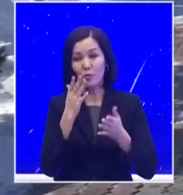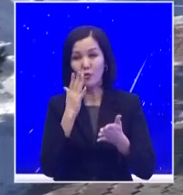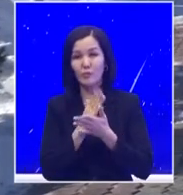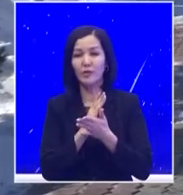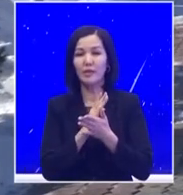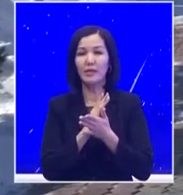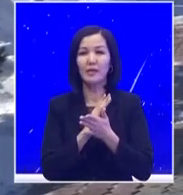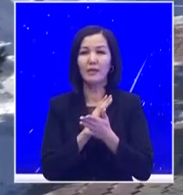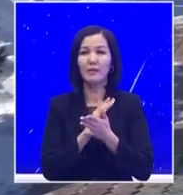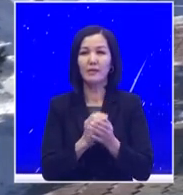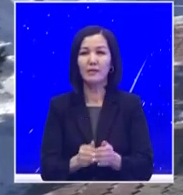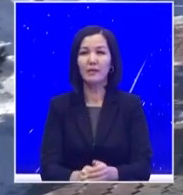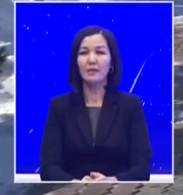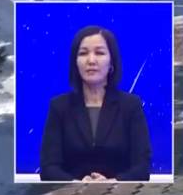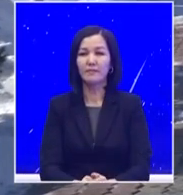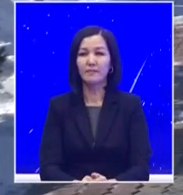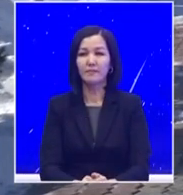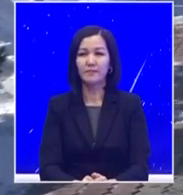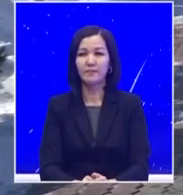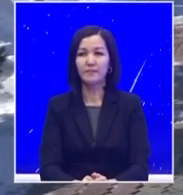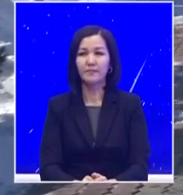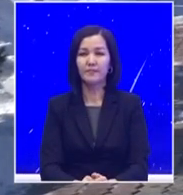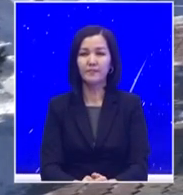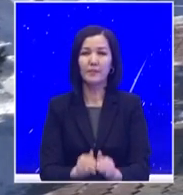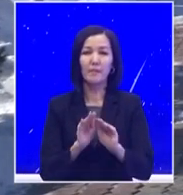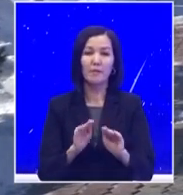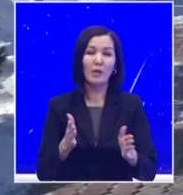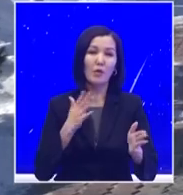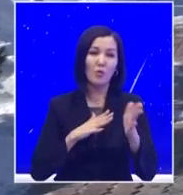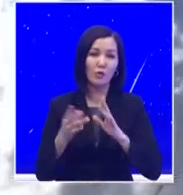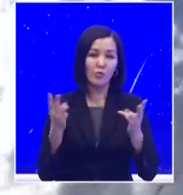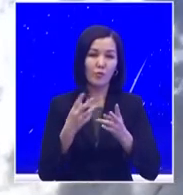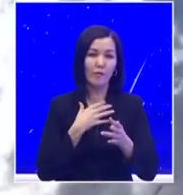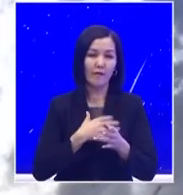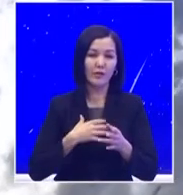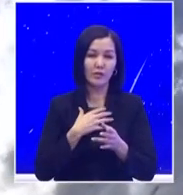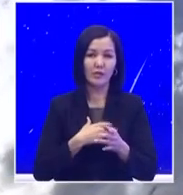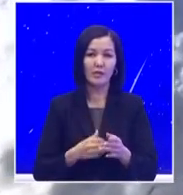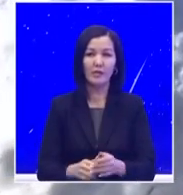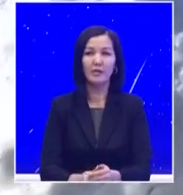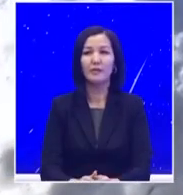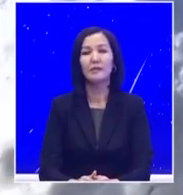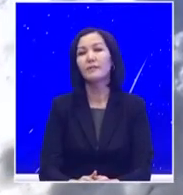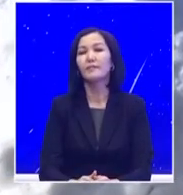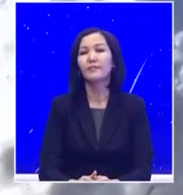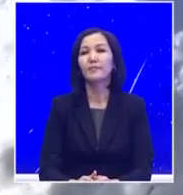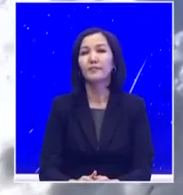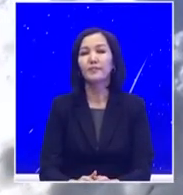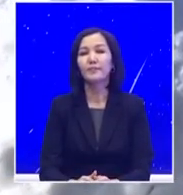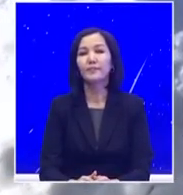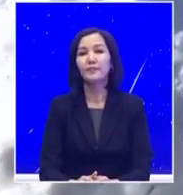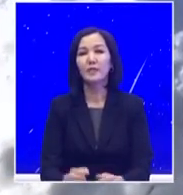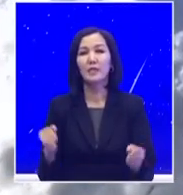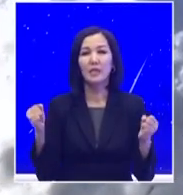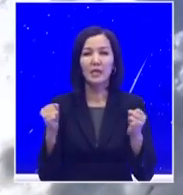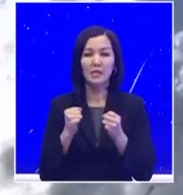үшін, біздің де қуанышымыз деп есептейміз. Бала қуанса, біз де қуанамыз. Далада қар бұрайды, ақ